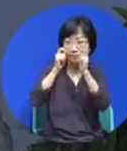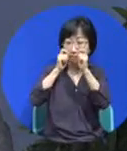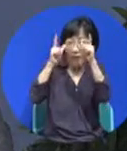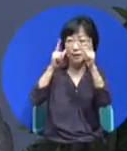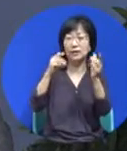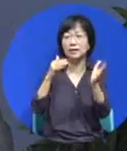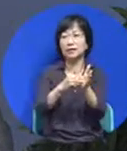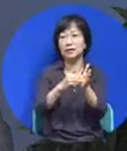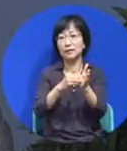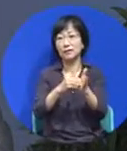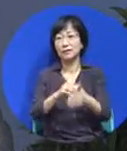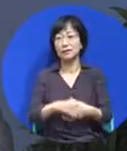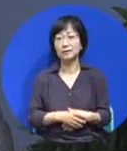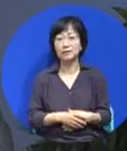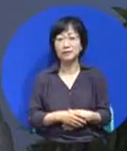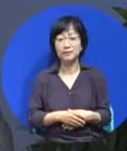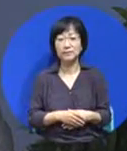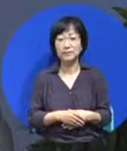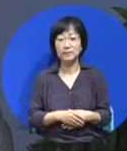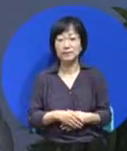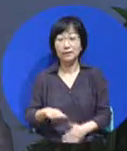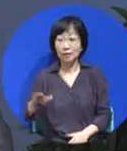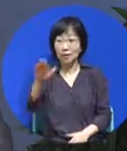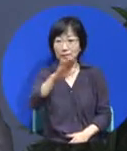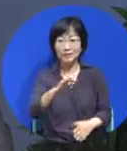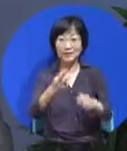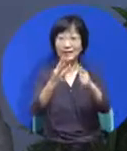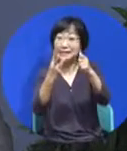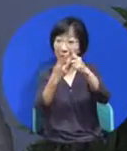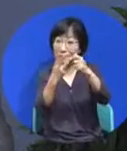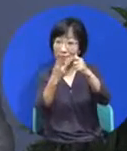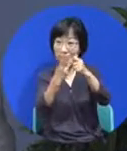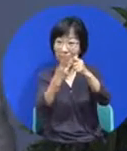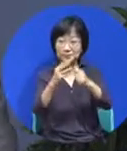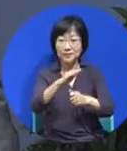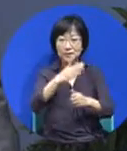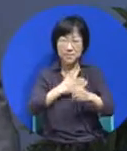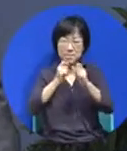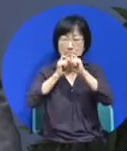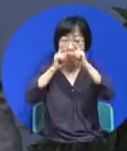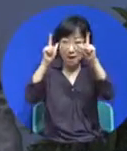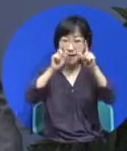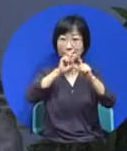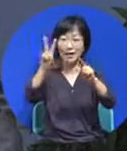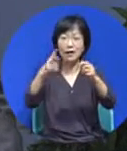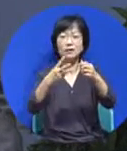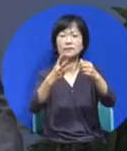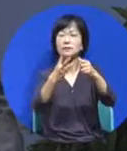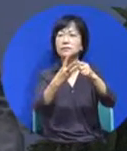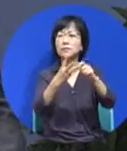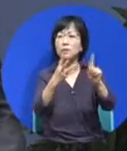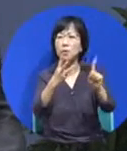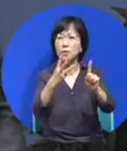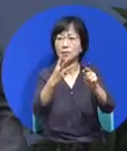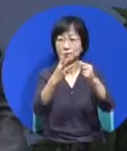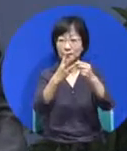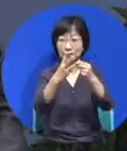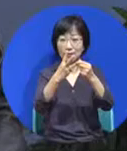reality. 여러분이 마지막으로 깨달아야 될 게 있습니다. And there's one last thing that you need to realize. 세 번째지요. The third